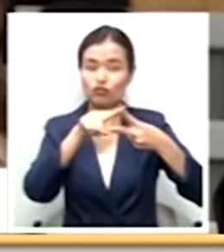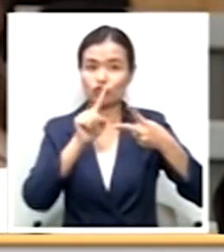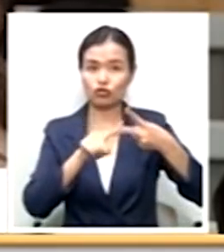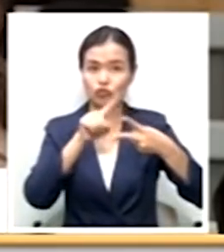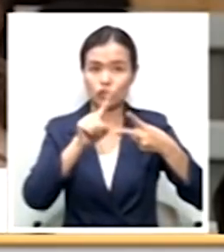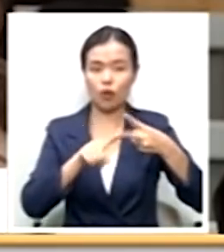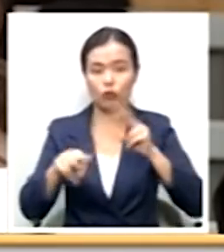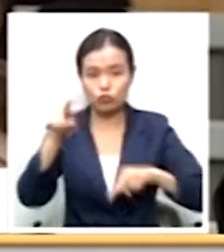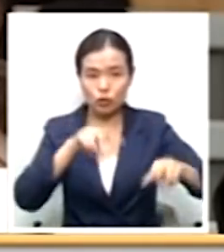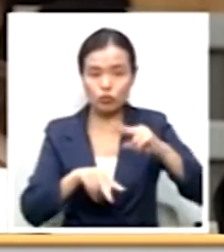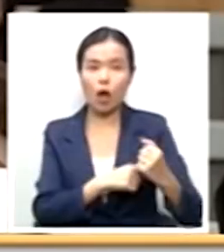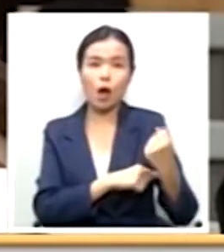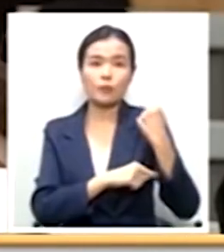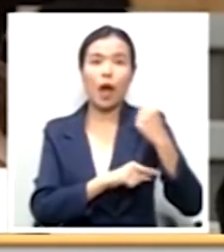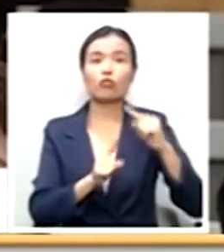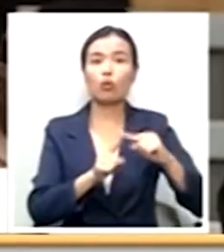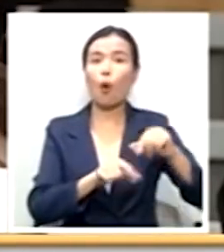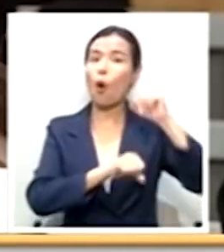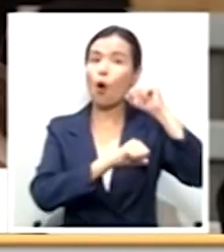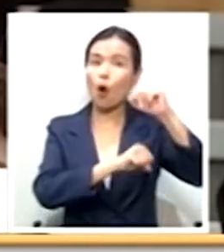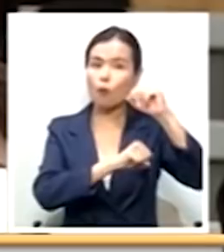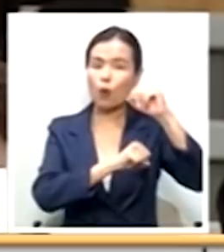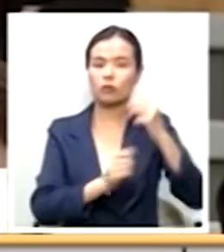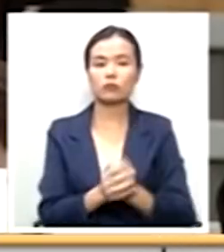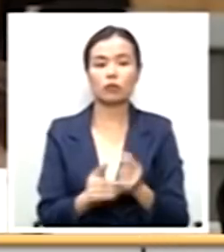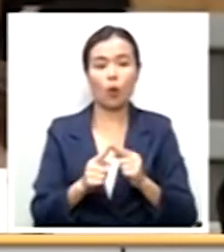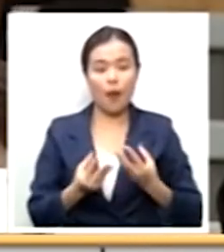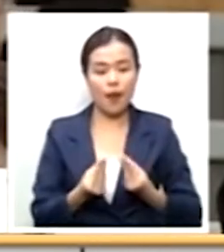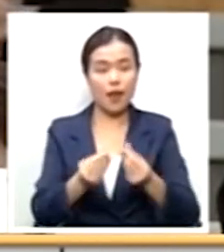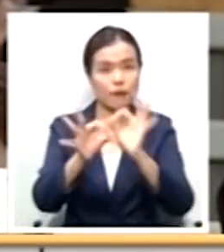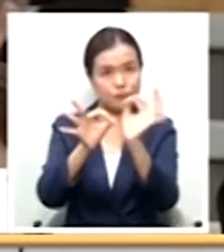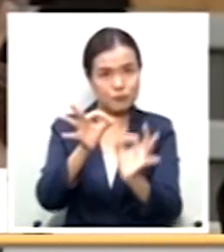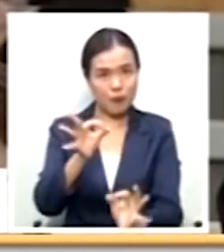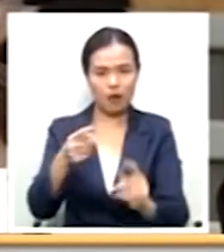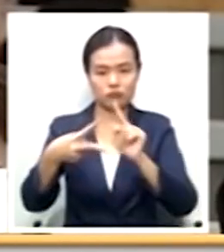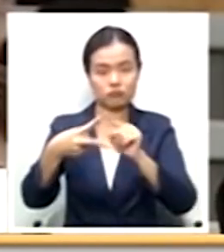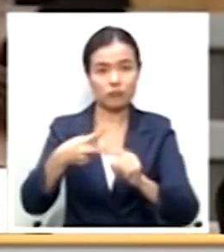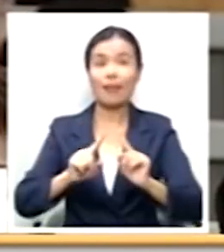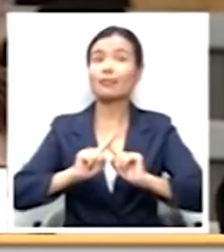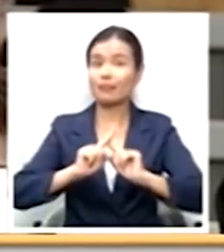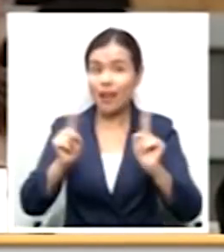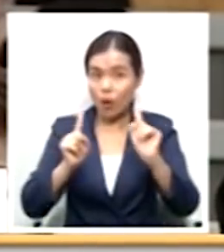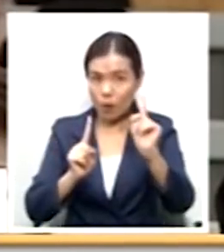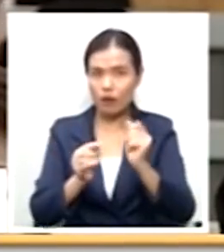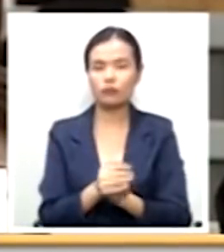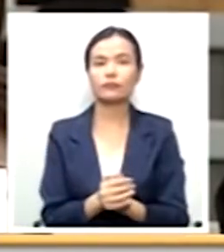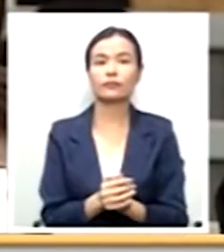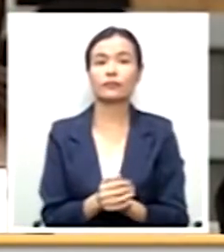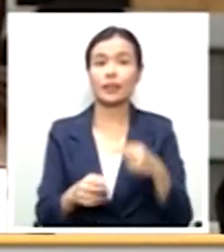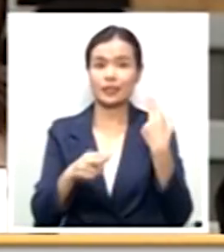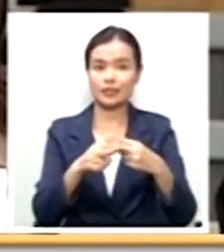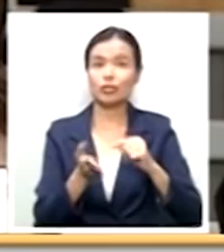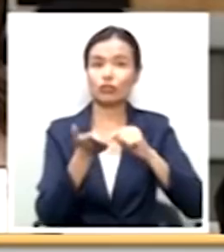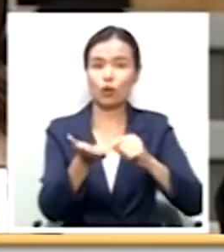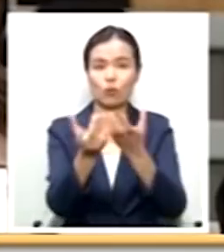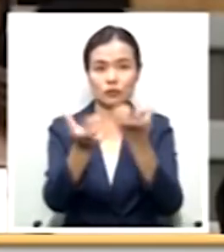ำนาจตราพระราชกำหนดครับ2ช่องทางนี้ในรายละเอียดแล้วแตกต่างกันครับช่องทางที่สมาชิกจะเข้าชื่อส่งไปศา